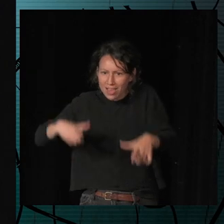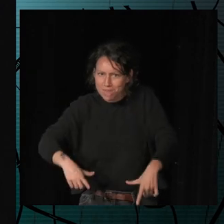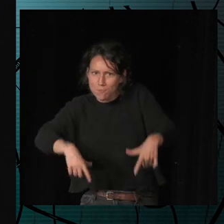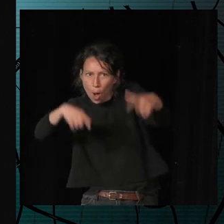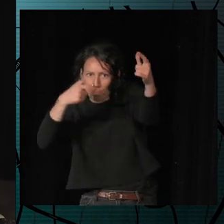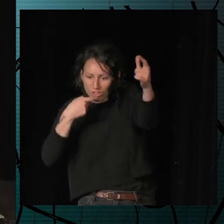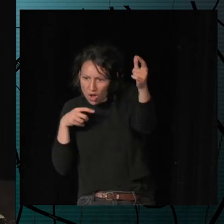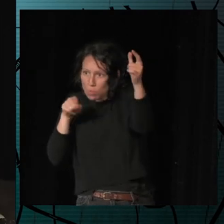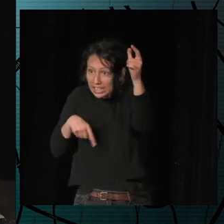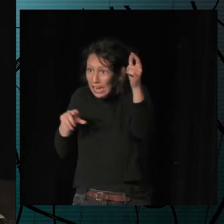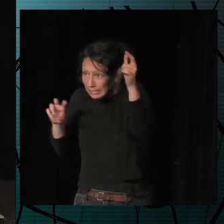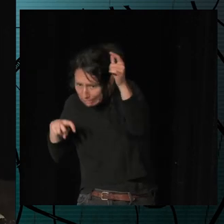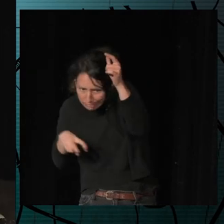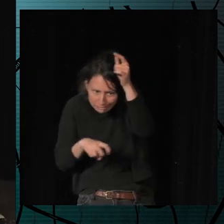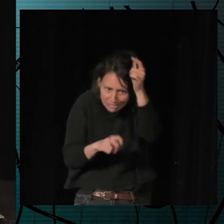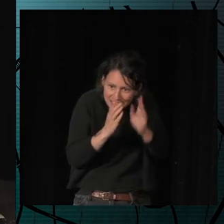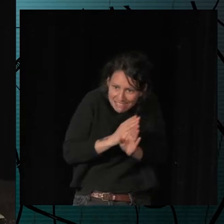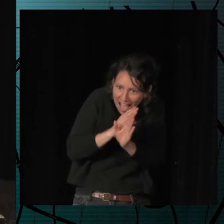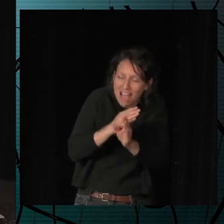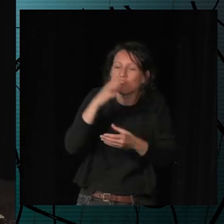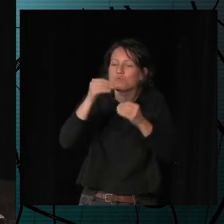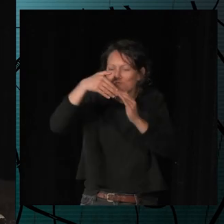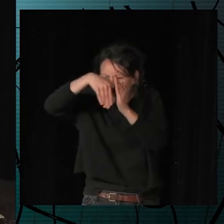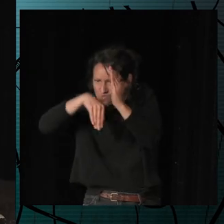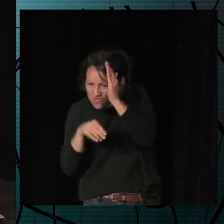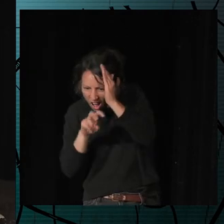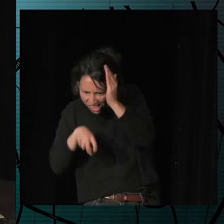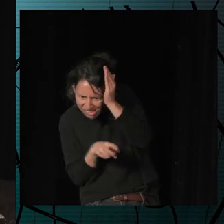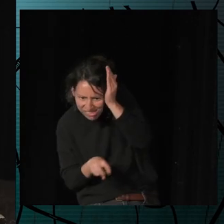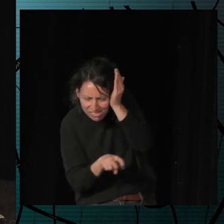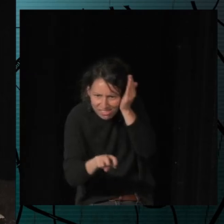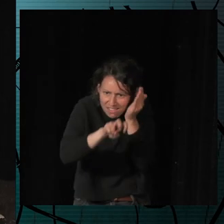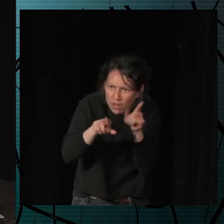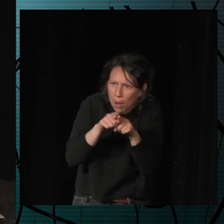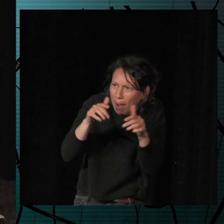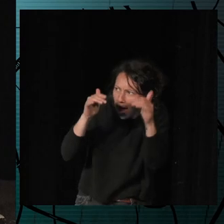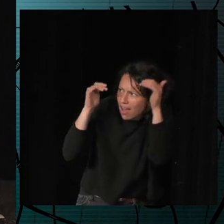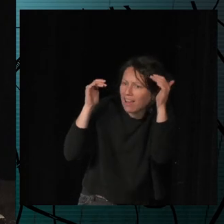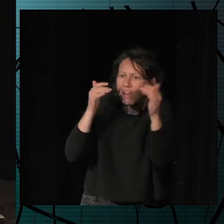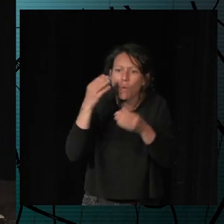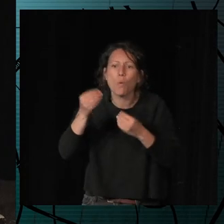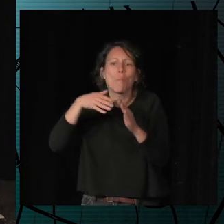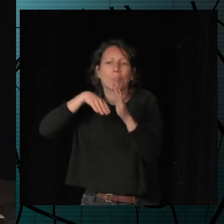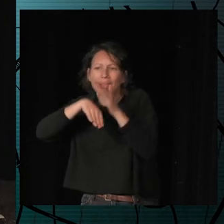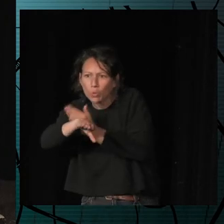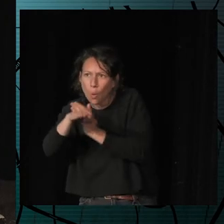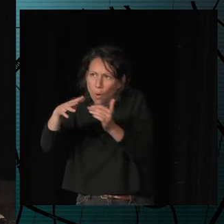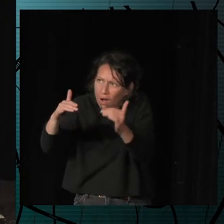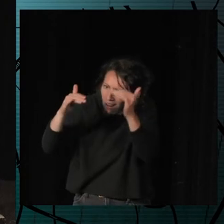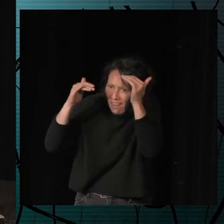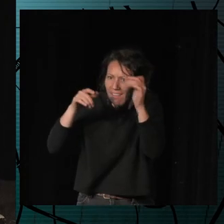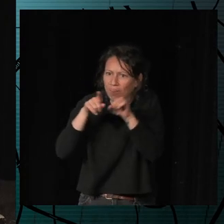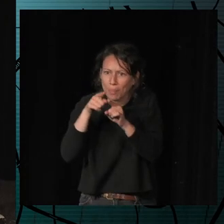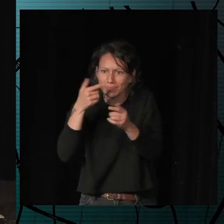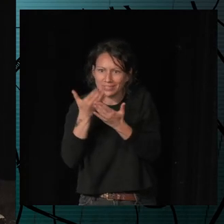dans Sous beaucoup de sous bien sûr et il y a un décor très vertical aussi dans dans et il y a des éléments voilà on va jouer sur la spatialisation